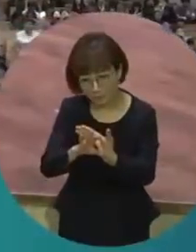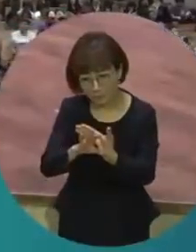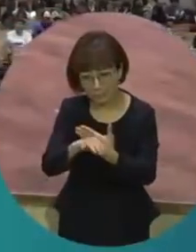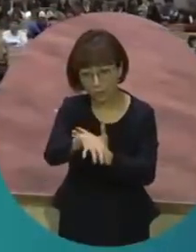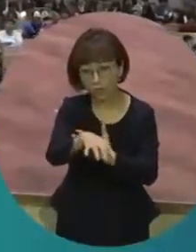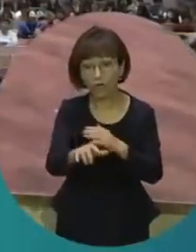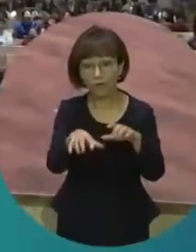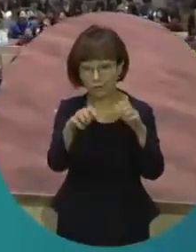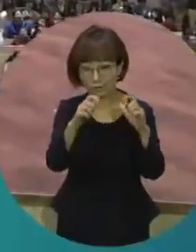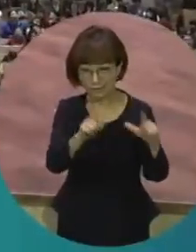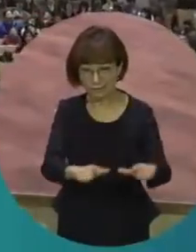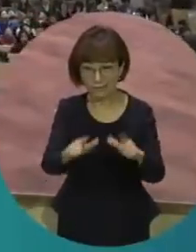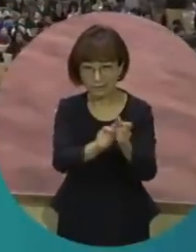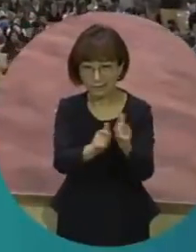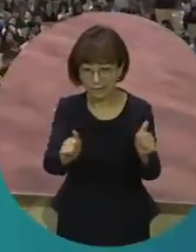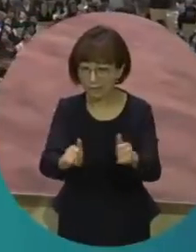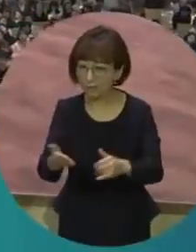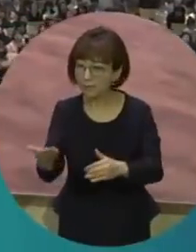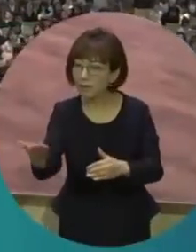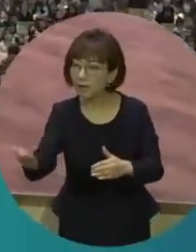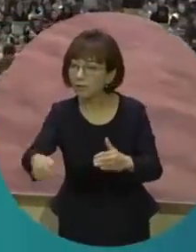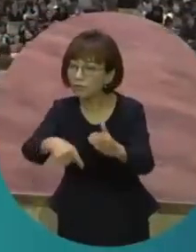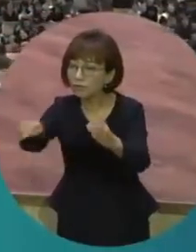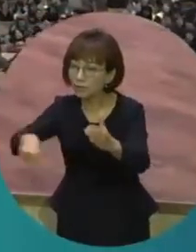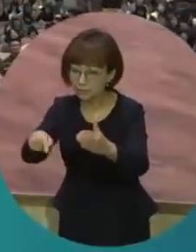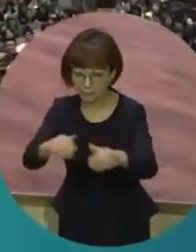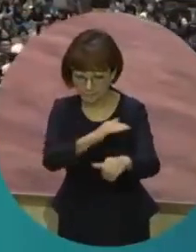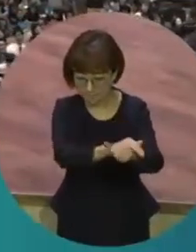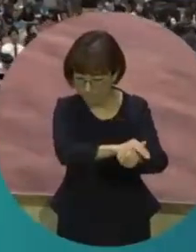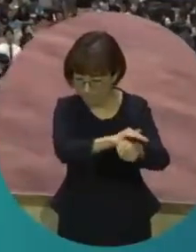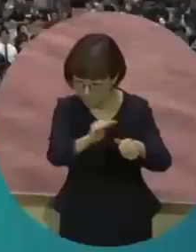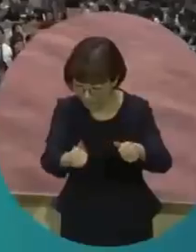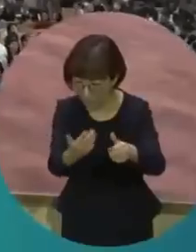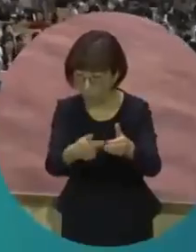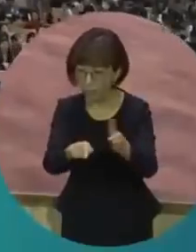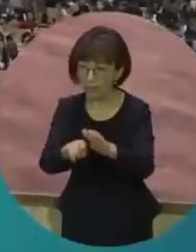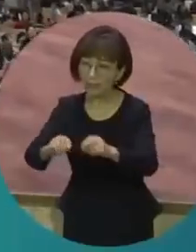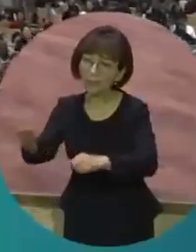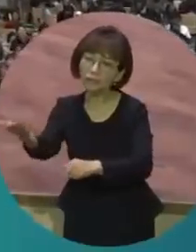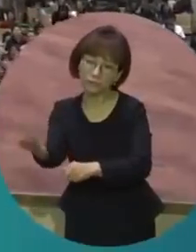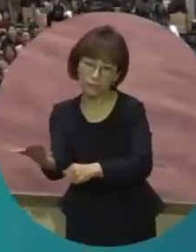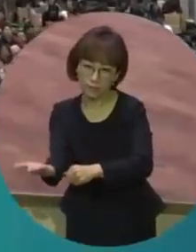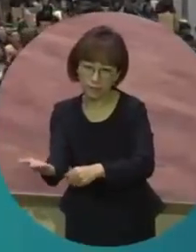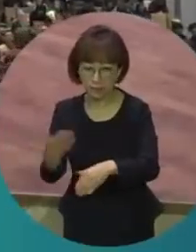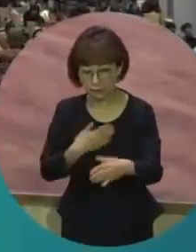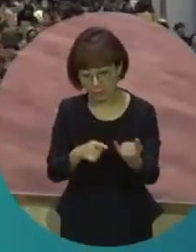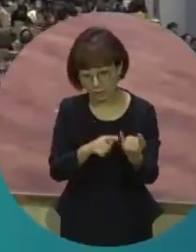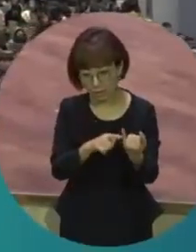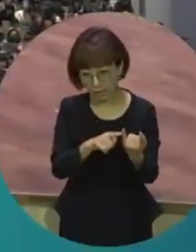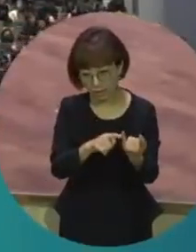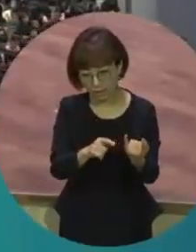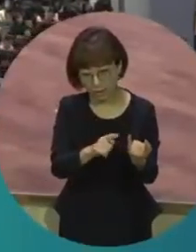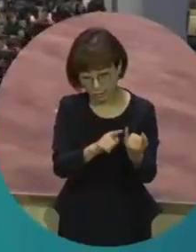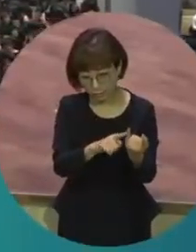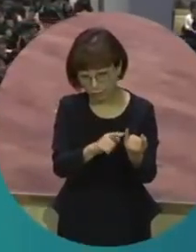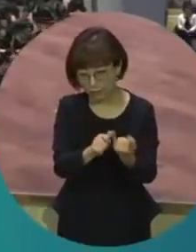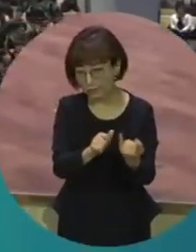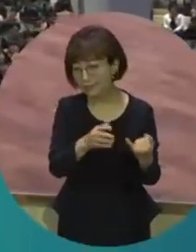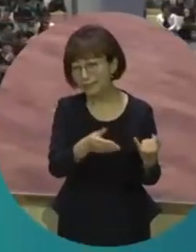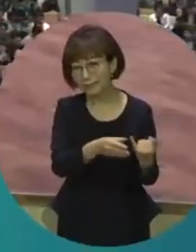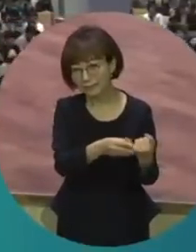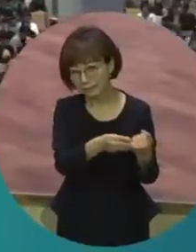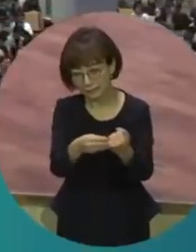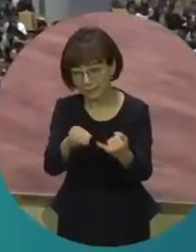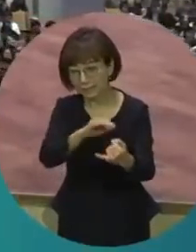당신들 중에서 내게 매장할 소유지를 주어서 내가 나의 죽은 자를 내 앞에서 내어다가